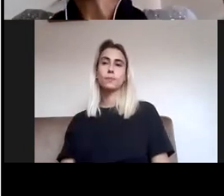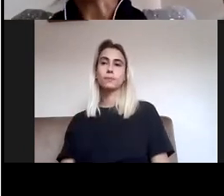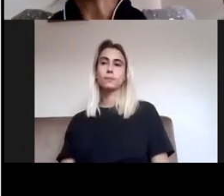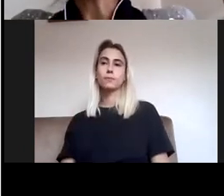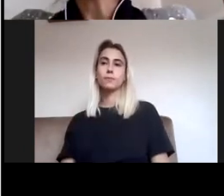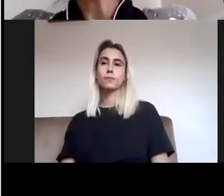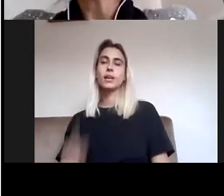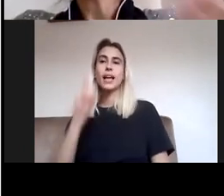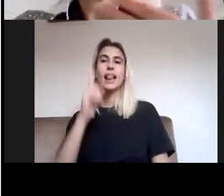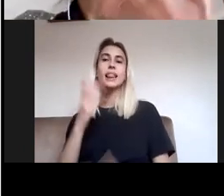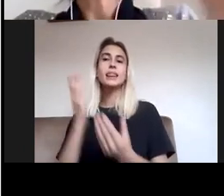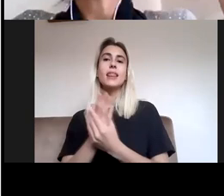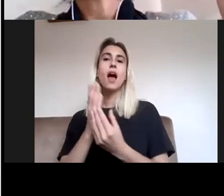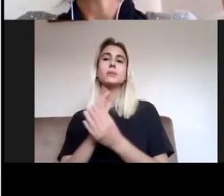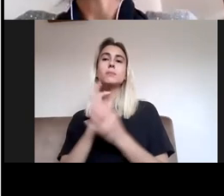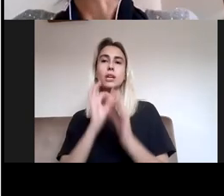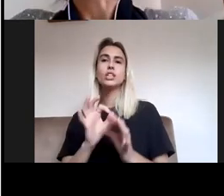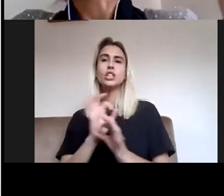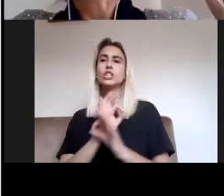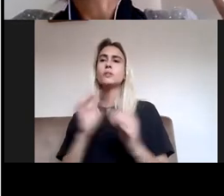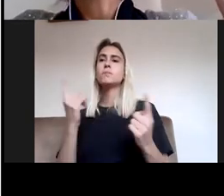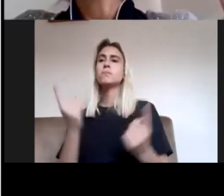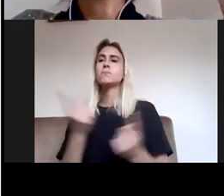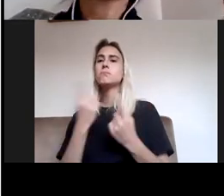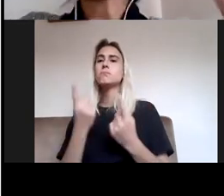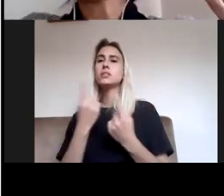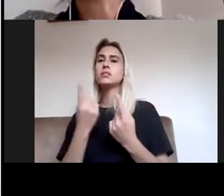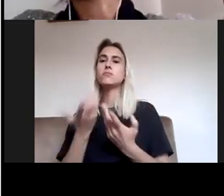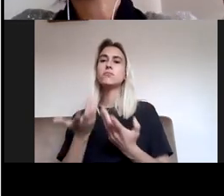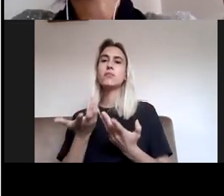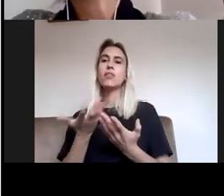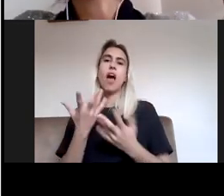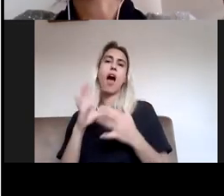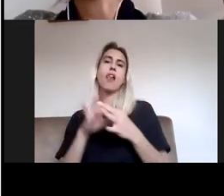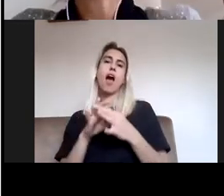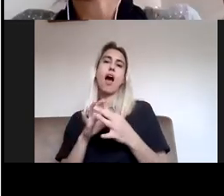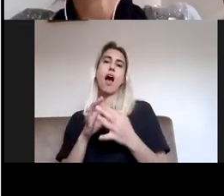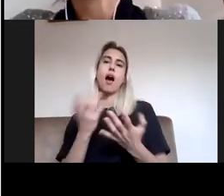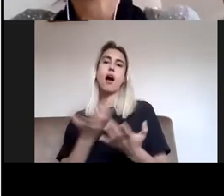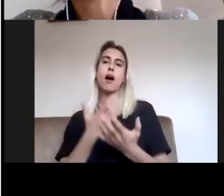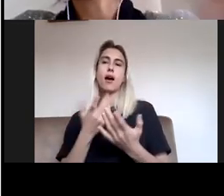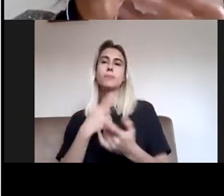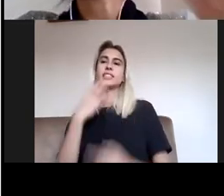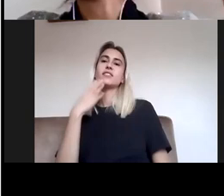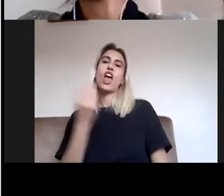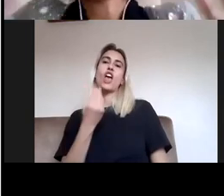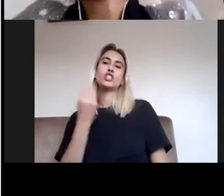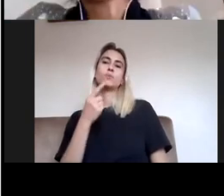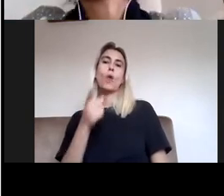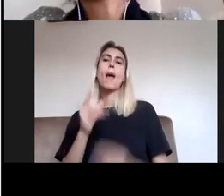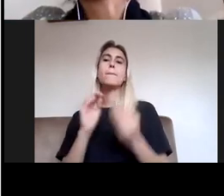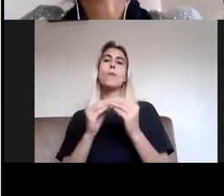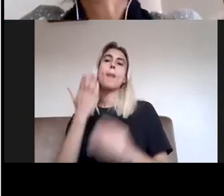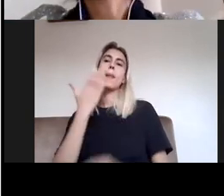İlk derse başladığınızda bir hiç şey oluyorlar. Ne alaka yani işte. Biz genciz. Böyle bir problemimiz yok